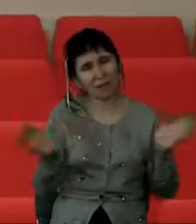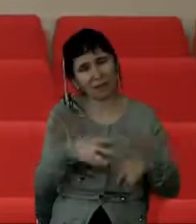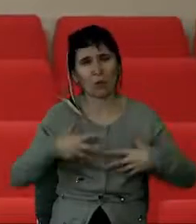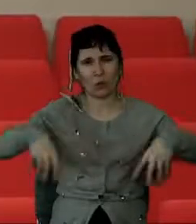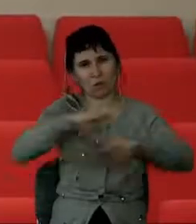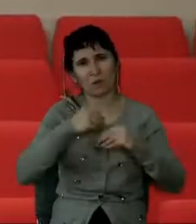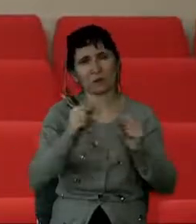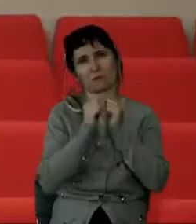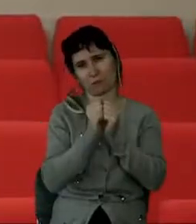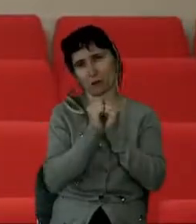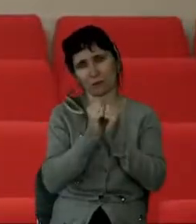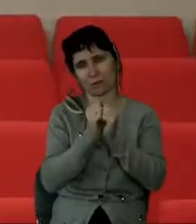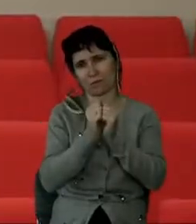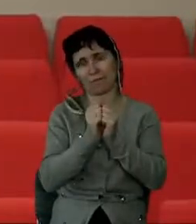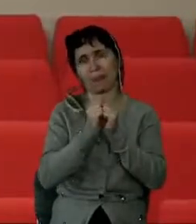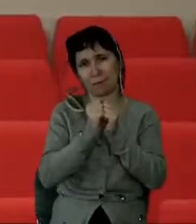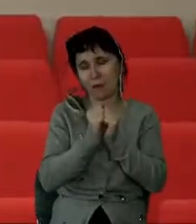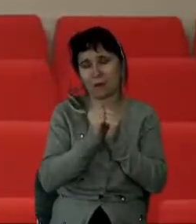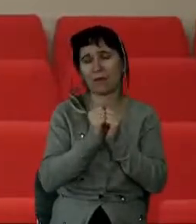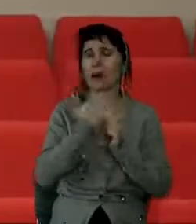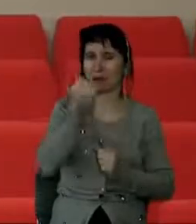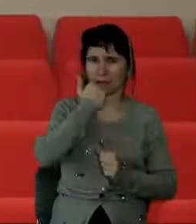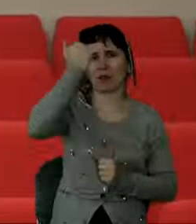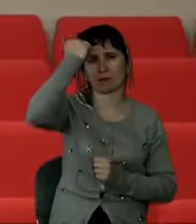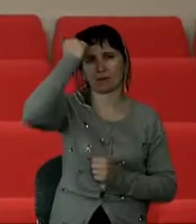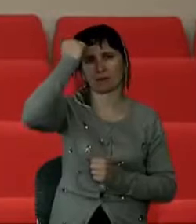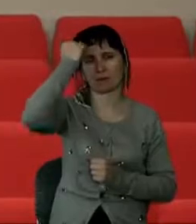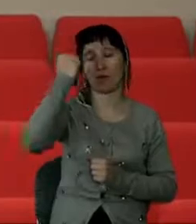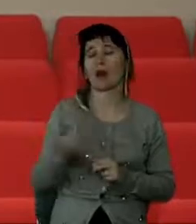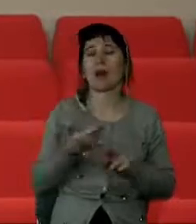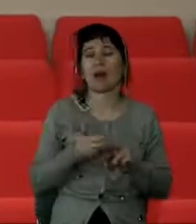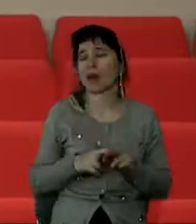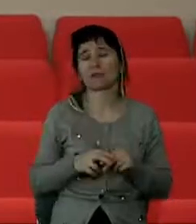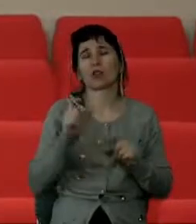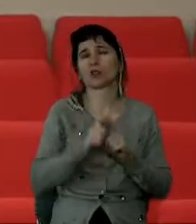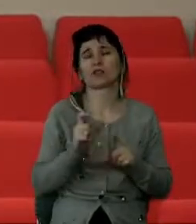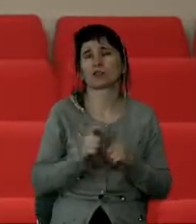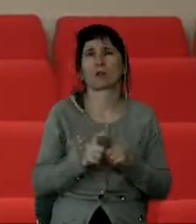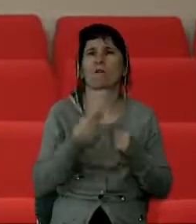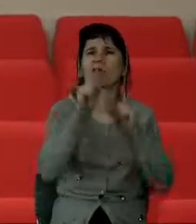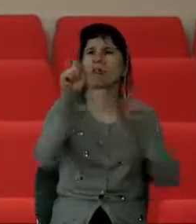молитву подяки для нашого Господа. Знайти в собі ці молитовні слова